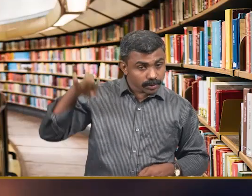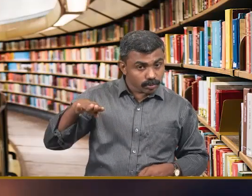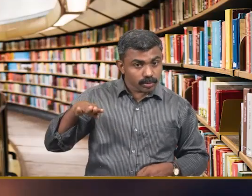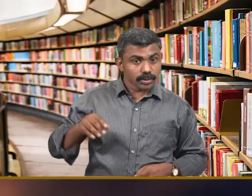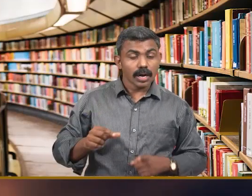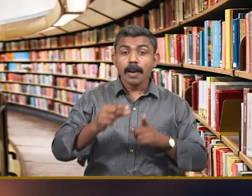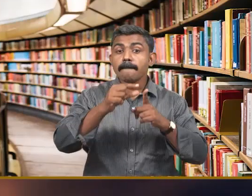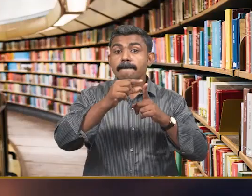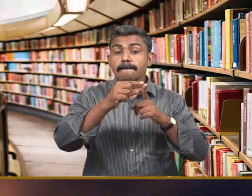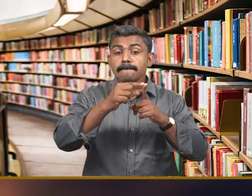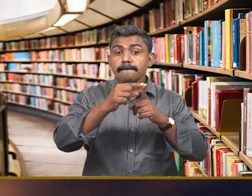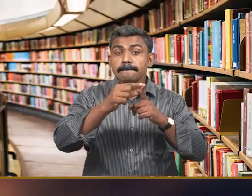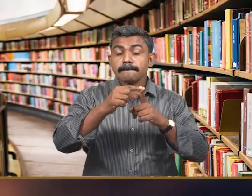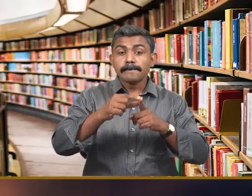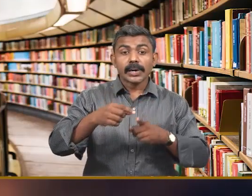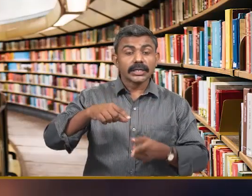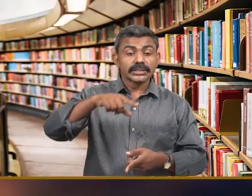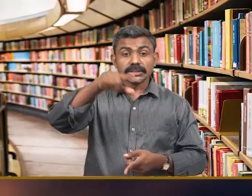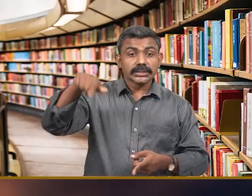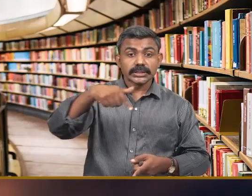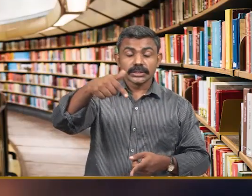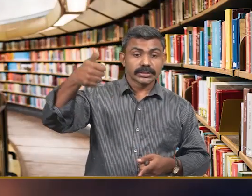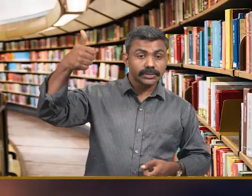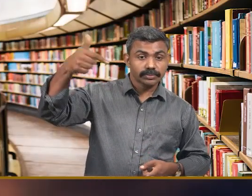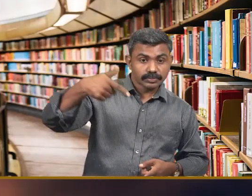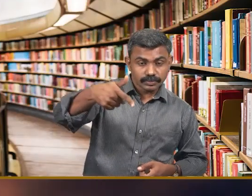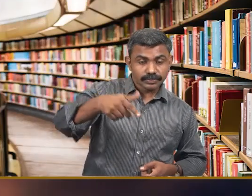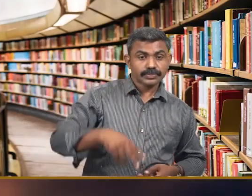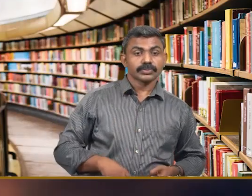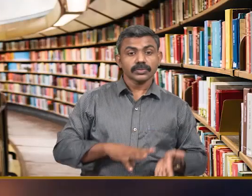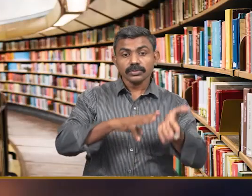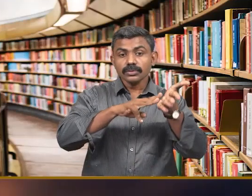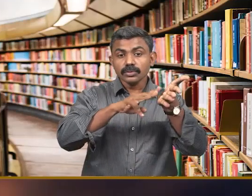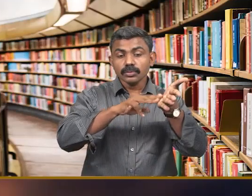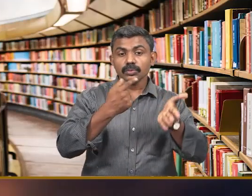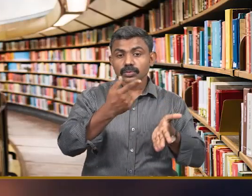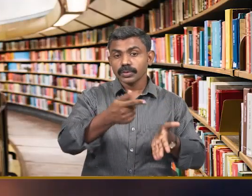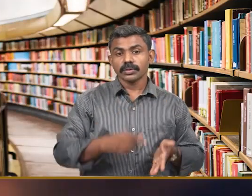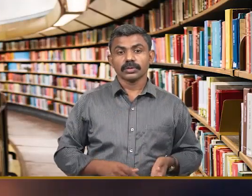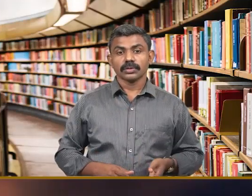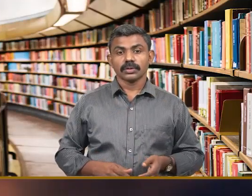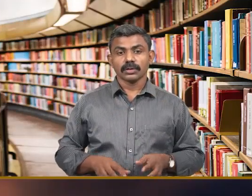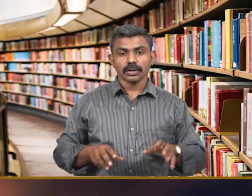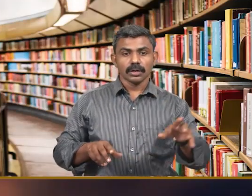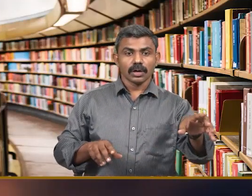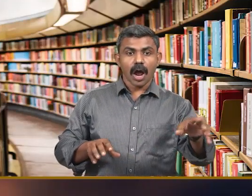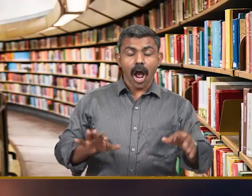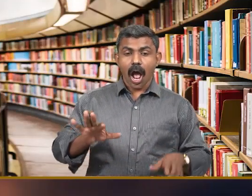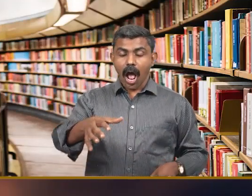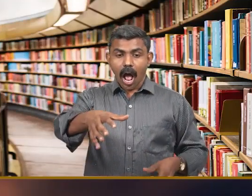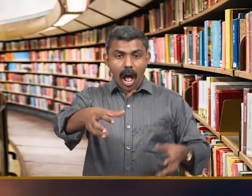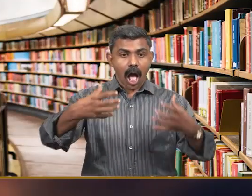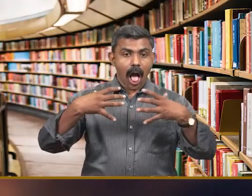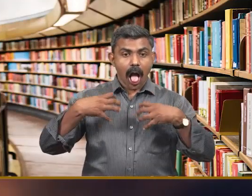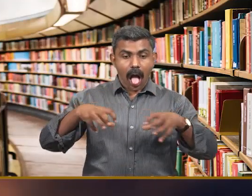கட்சியை உருவாக்குறதுக்கு வழிவகுத்தார் யார், முசோலினி. ஸோ இதனை சரியாக பயன்படுத்திக்கிட்டு என்ன பண்ணாங்க, அதிகாரம் ஒழுக்கம் கட்டுப்பாடு இந்த மாதிரி,